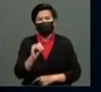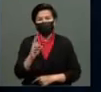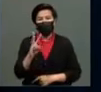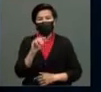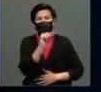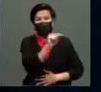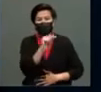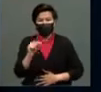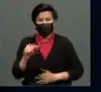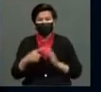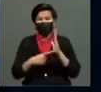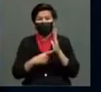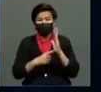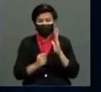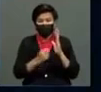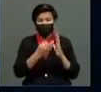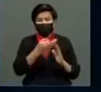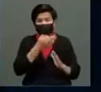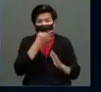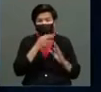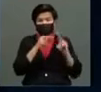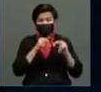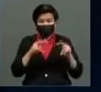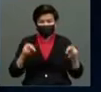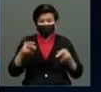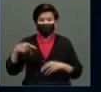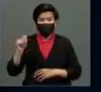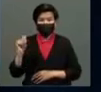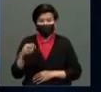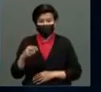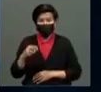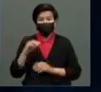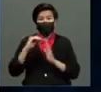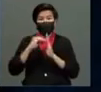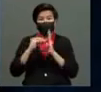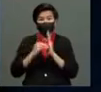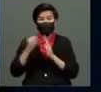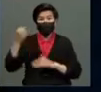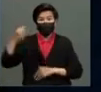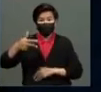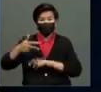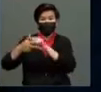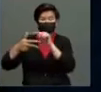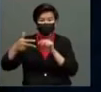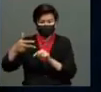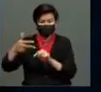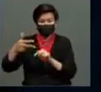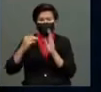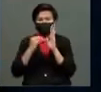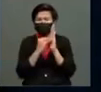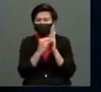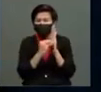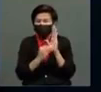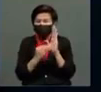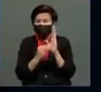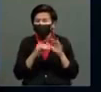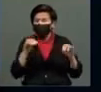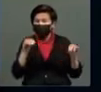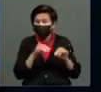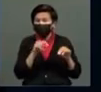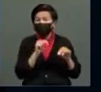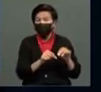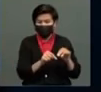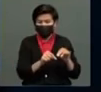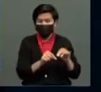46% สมุทรปราการนนทบุรีปทุมธานี3จังหวัดนี้ก็เป็นจังหวัดที่อยู่ในปริมณฑลซึ่งเป็นเ